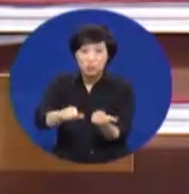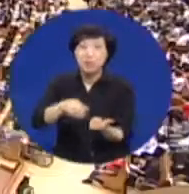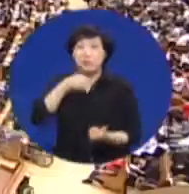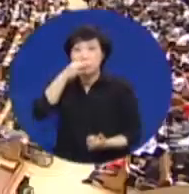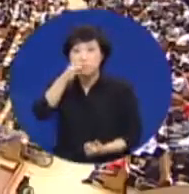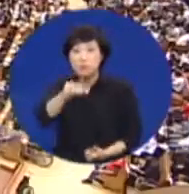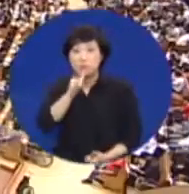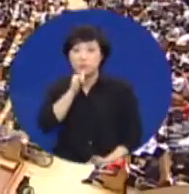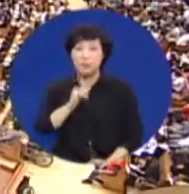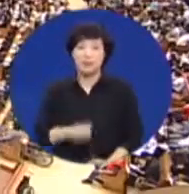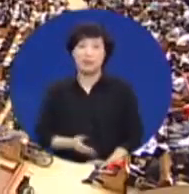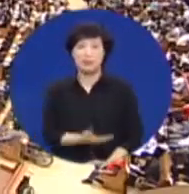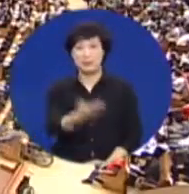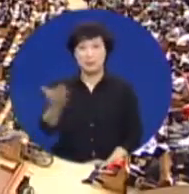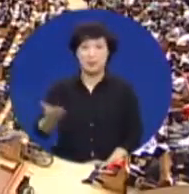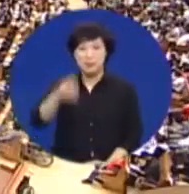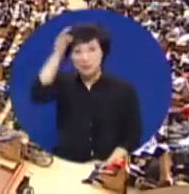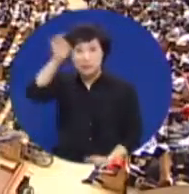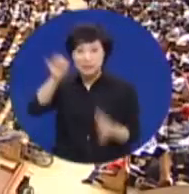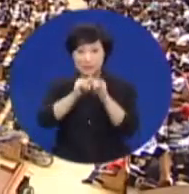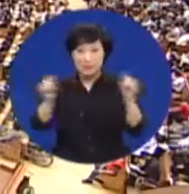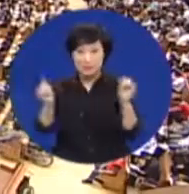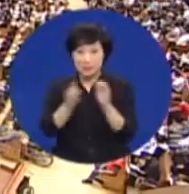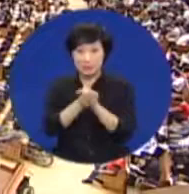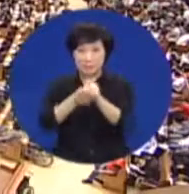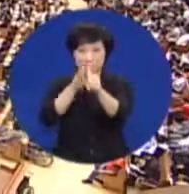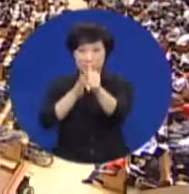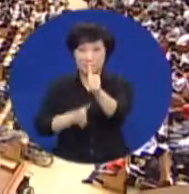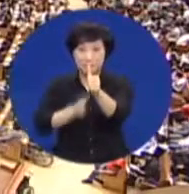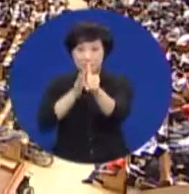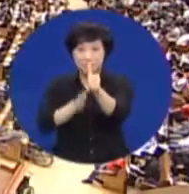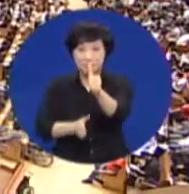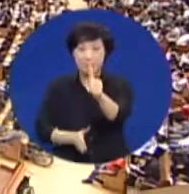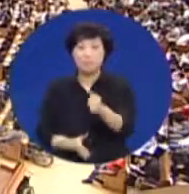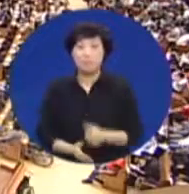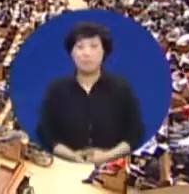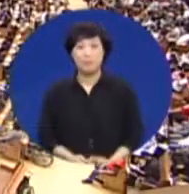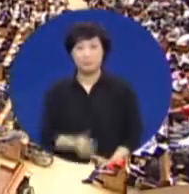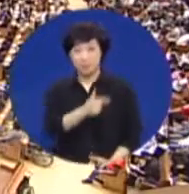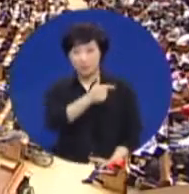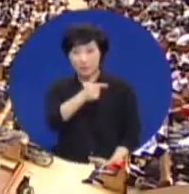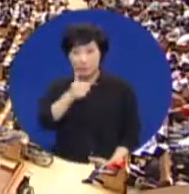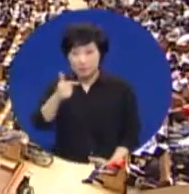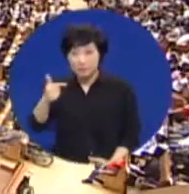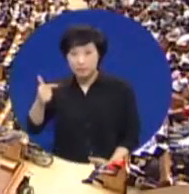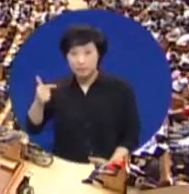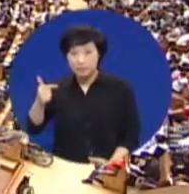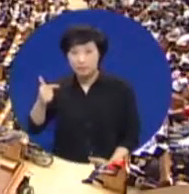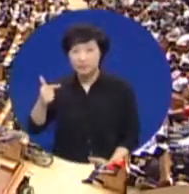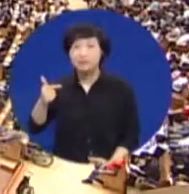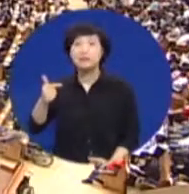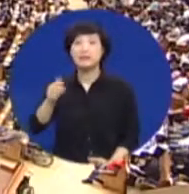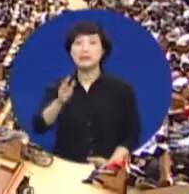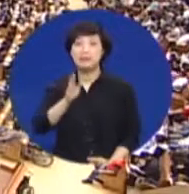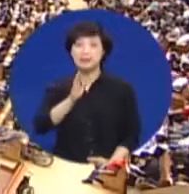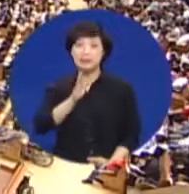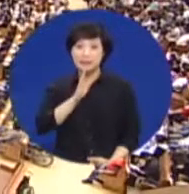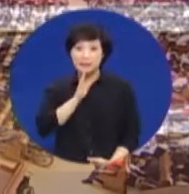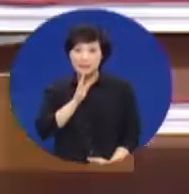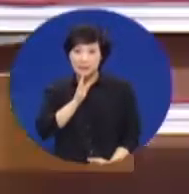말입니다. 인정하시면 아멘 합시다. 이 엄청난 사실을